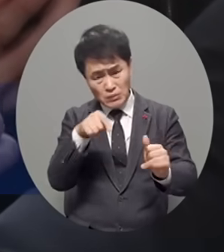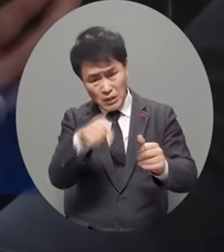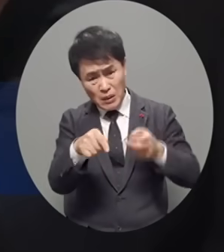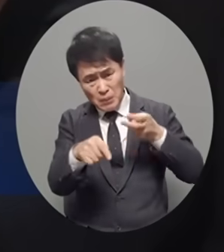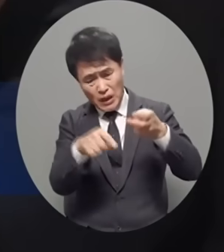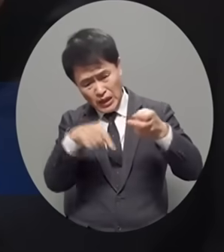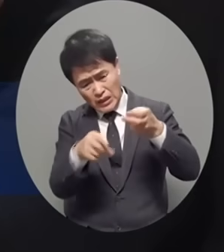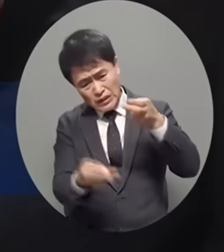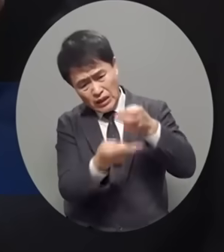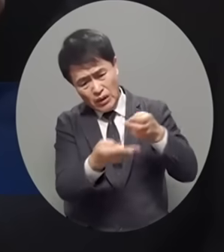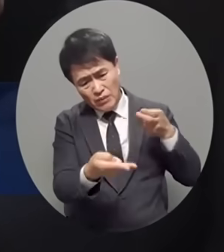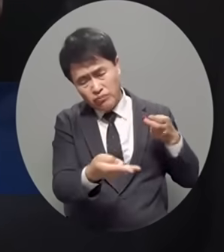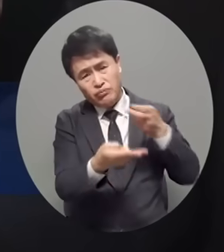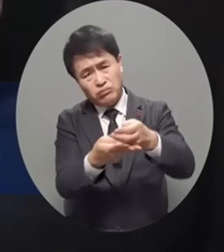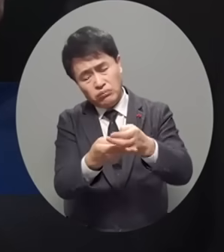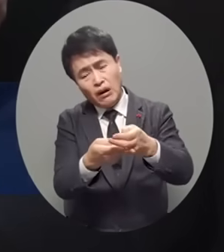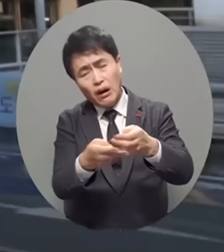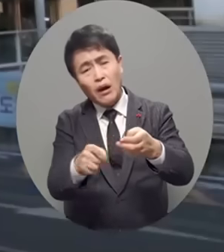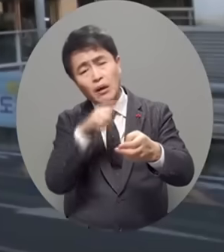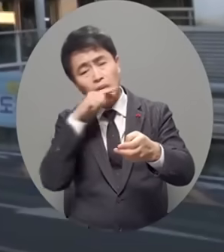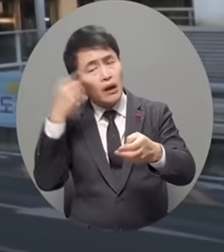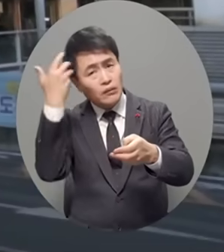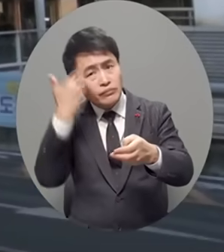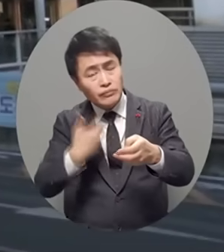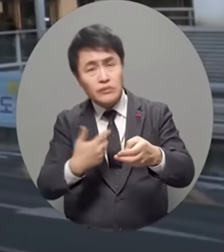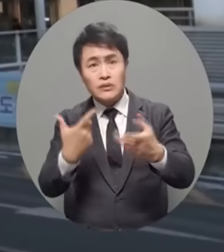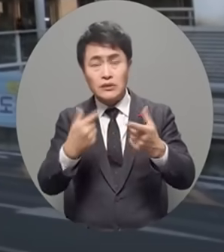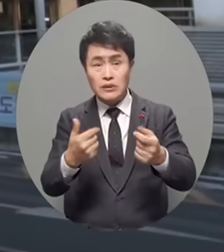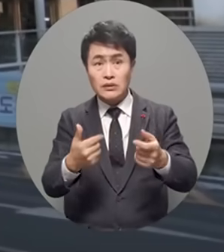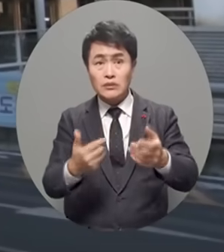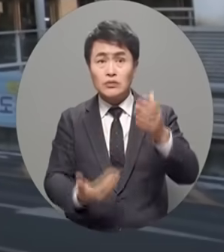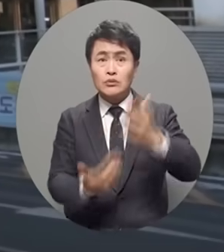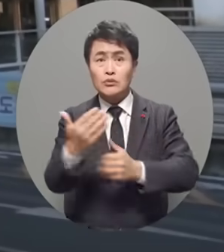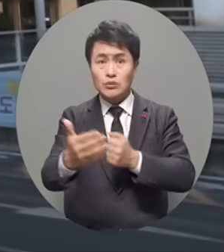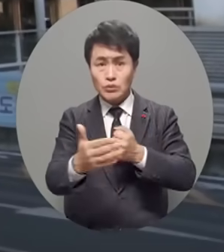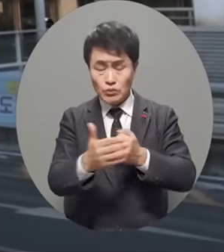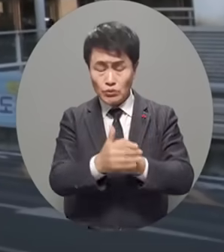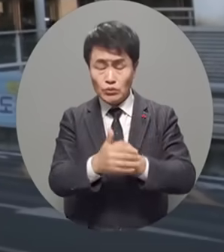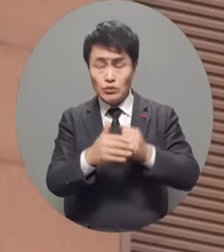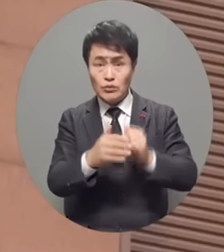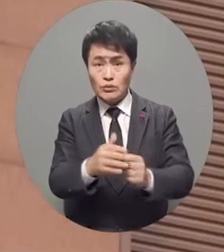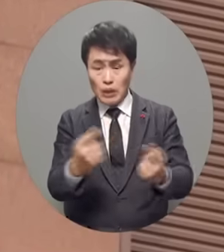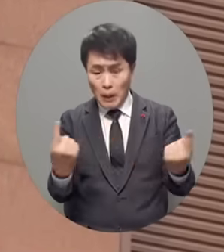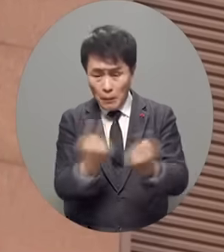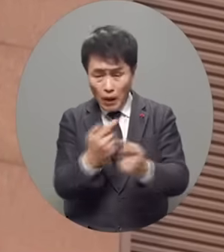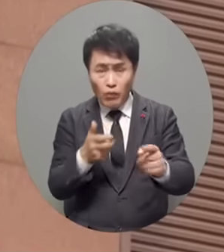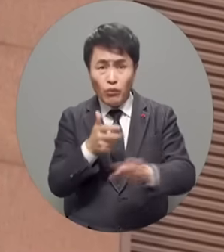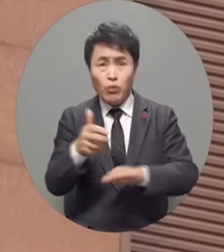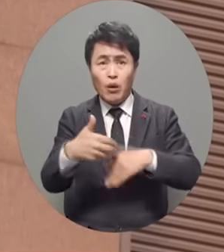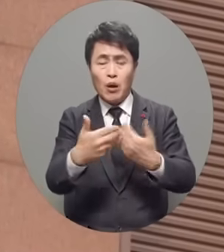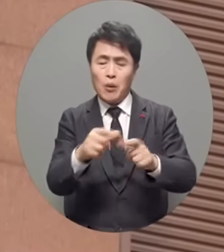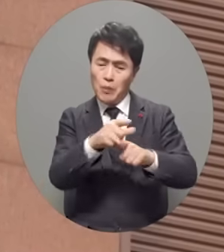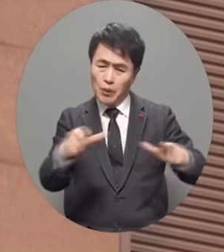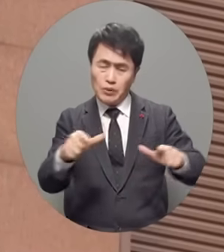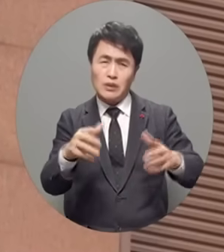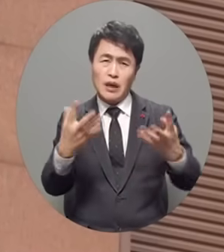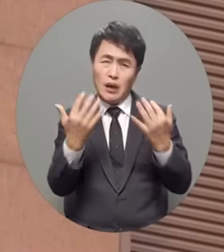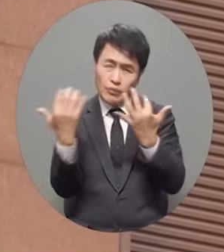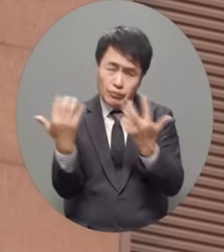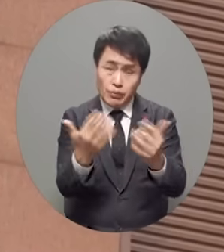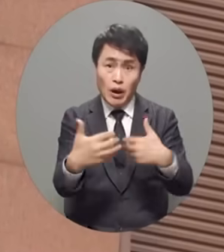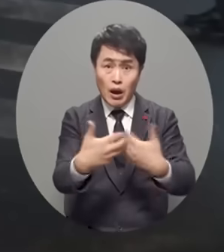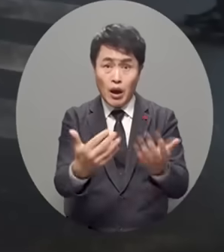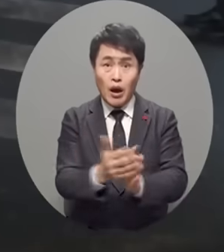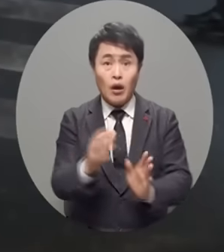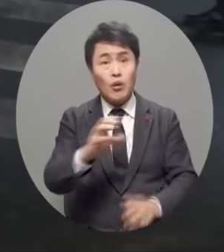계셨어요. 피 흘리면서 내려오신 분 있었고. 사고가 일어난 환승센터는 평소에도 사람들의 왕래가 잦은 데다 성탄